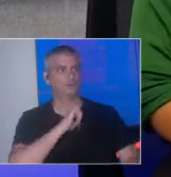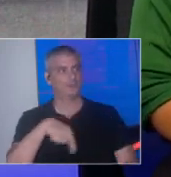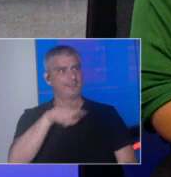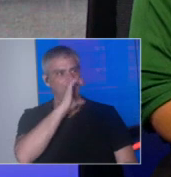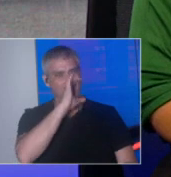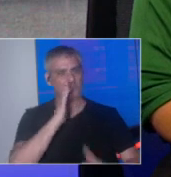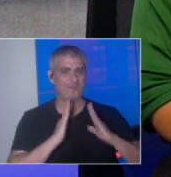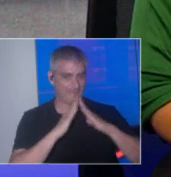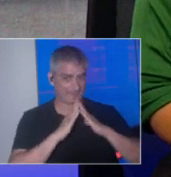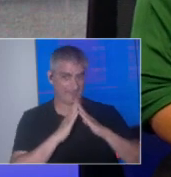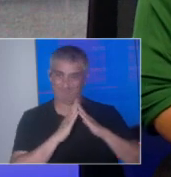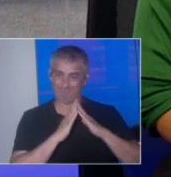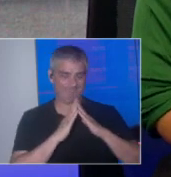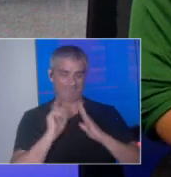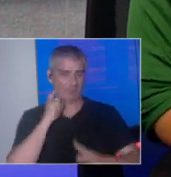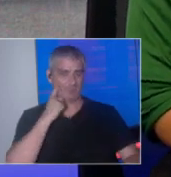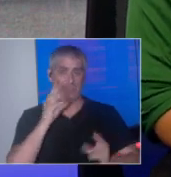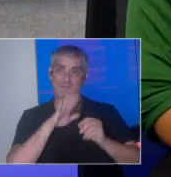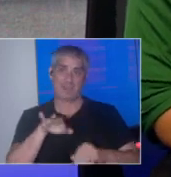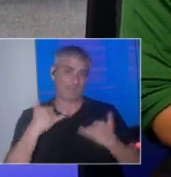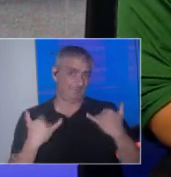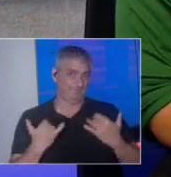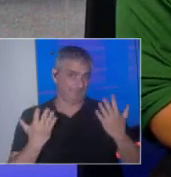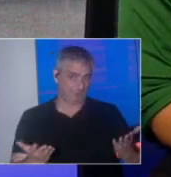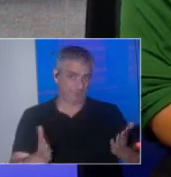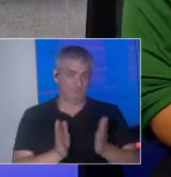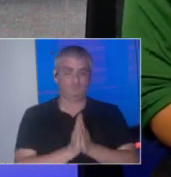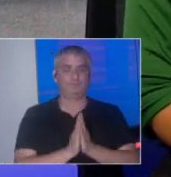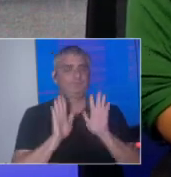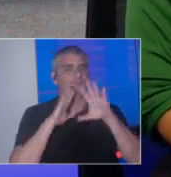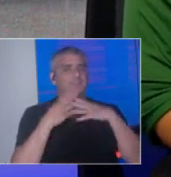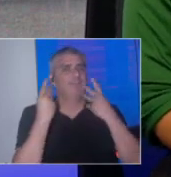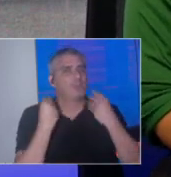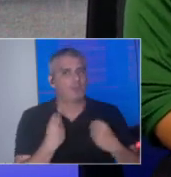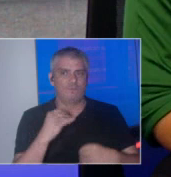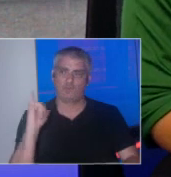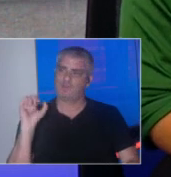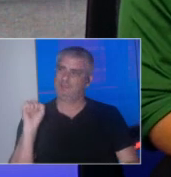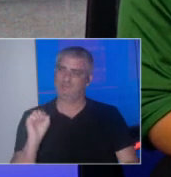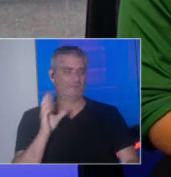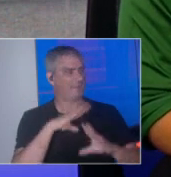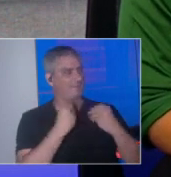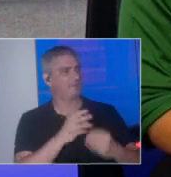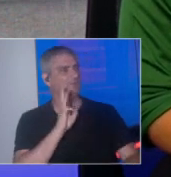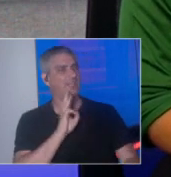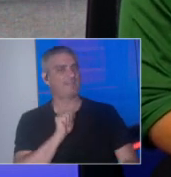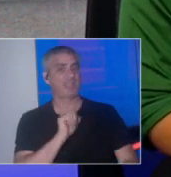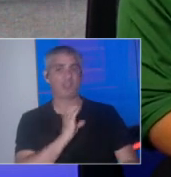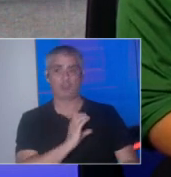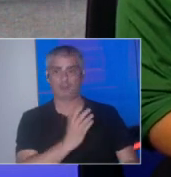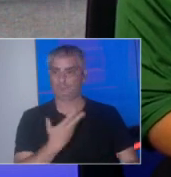הצופים בבית שלא משתעשעים עם ילדיהם בשלב הזה. ערב טוב, יובל סגב. ערב טוב, שירית אביטן כהן.